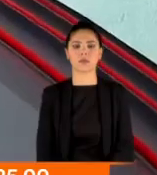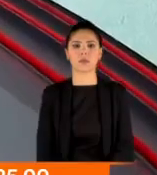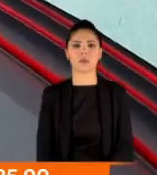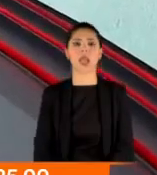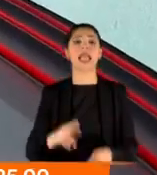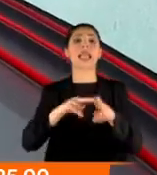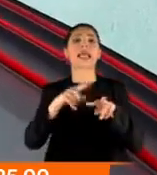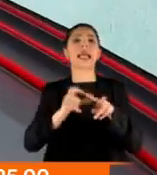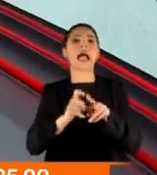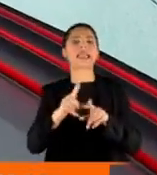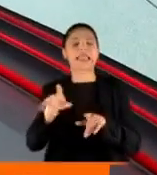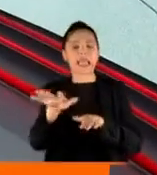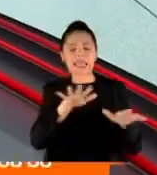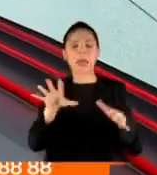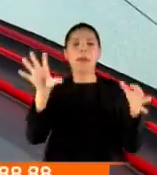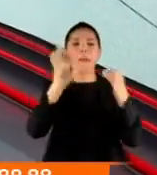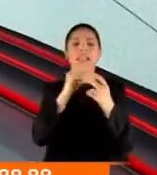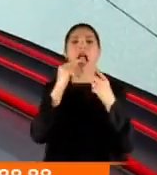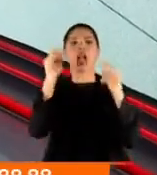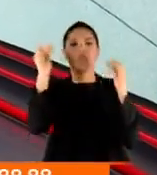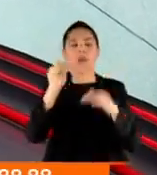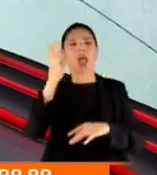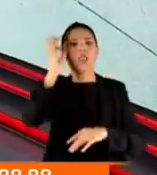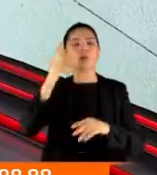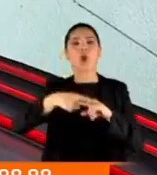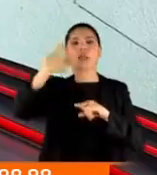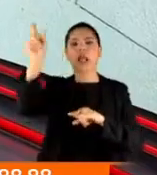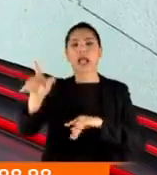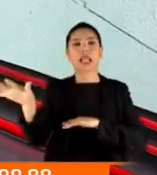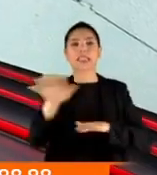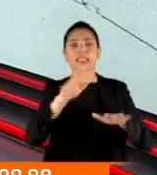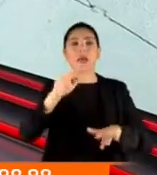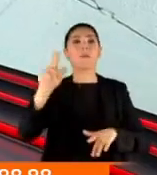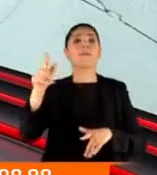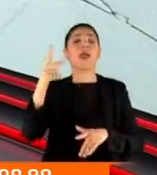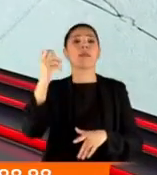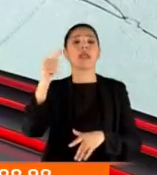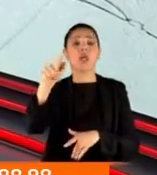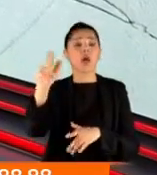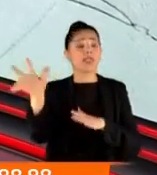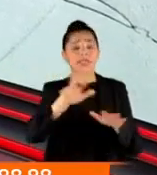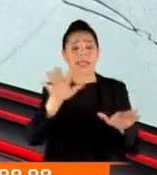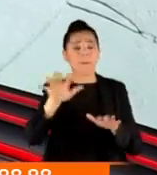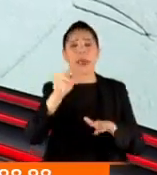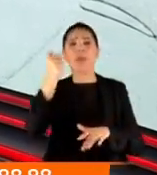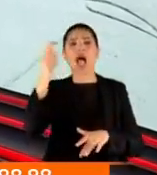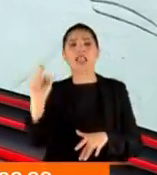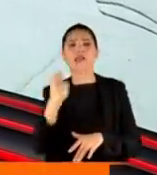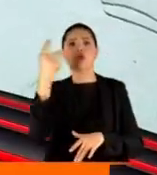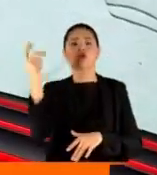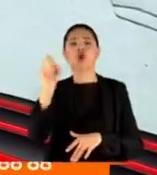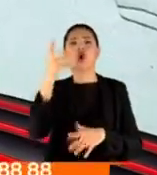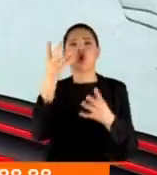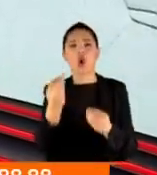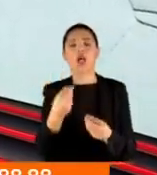Tabii Kandilli'den de depreme dair açıklama geldi. Profesör Haluk Özener depremin şiddetini, büyüklüğünü 6,9 olarak